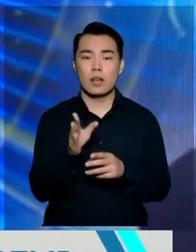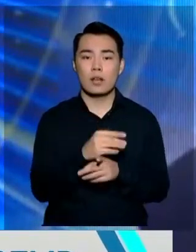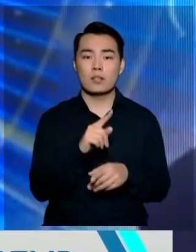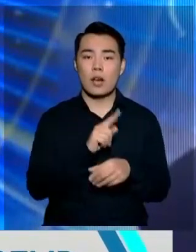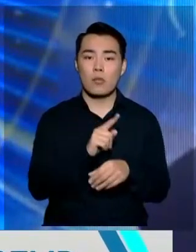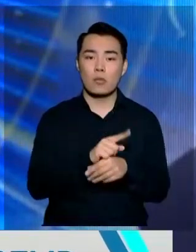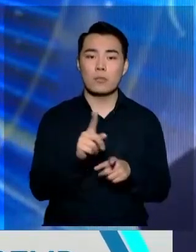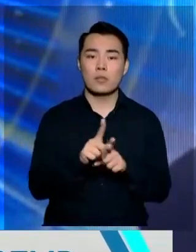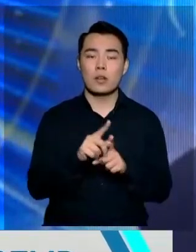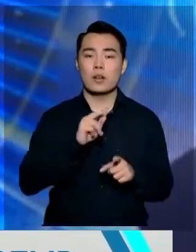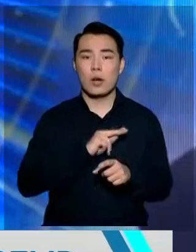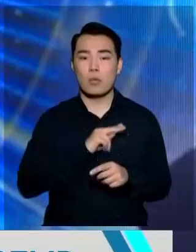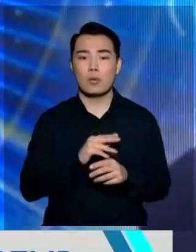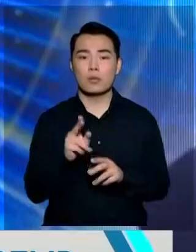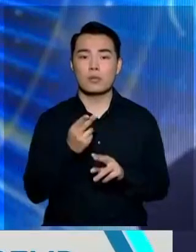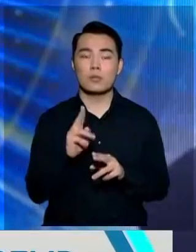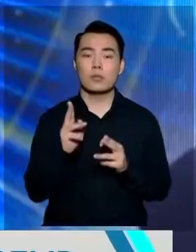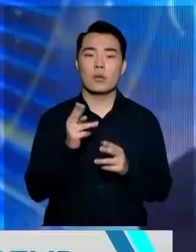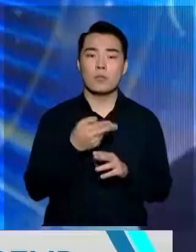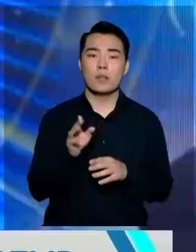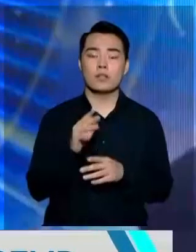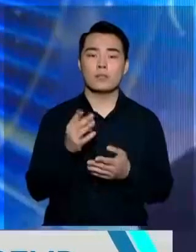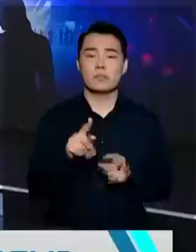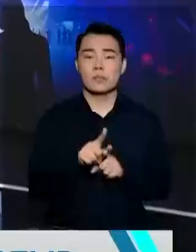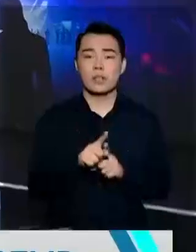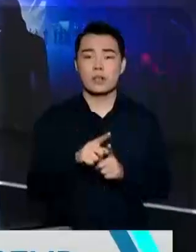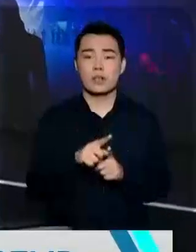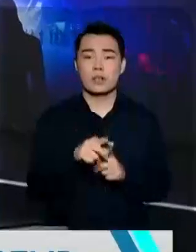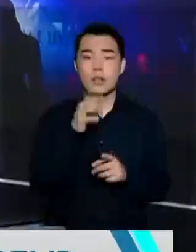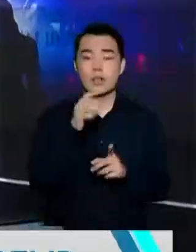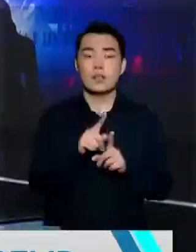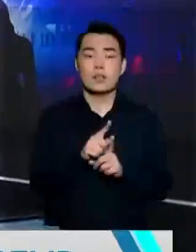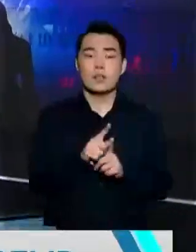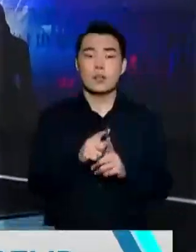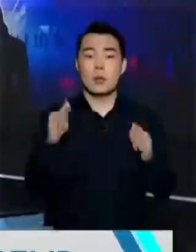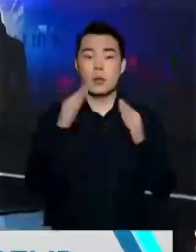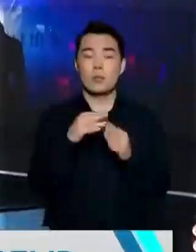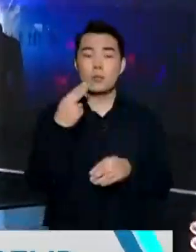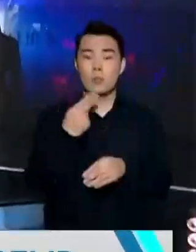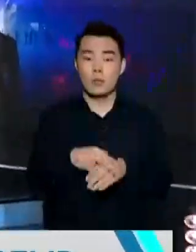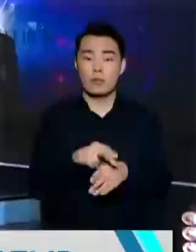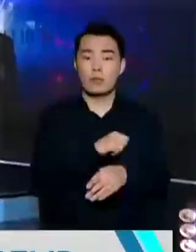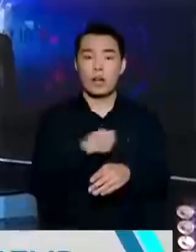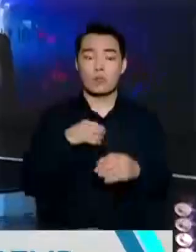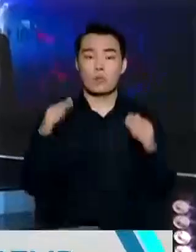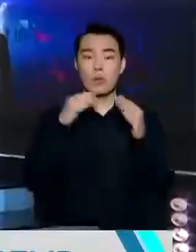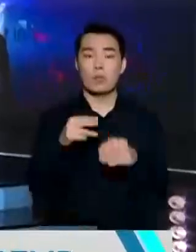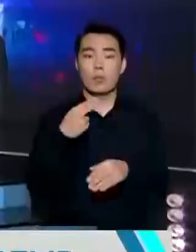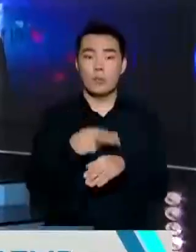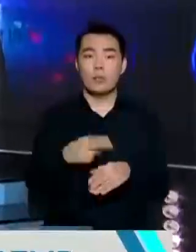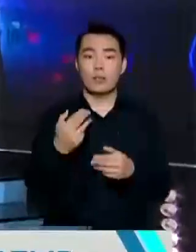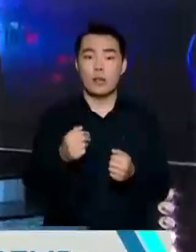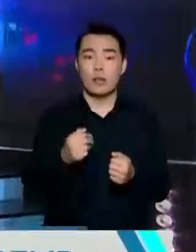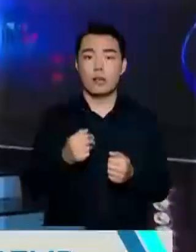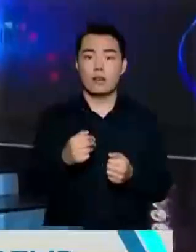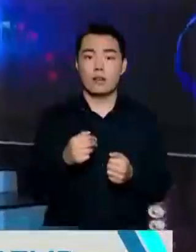монополистердің көрсететін қызметтері. Ол үшін мысалы қалай айтсам екен? Мысалы, сіз пәтер сатып алдыңыз. Сіз менен пәтер сатып алдыңыз. Енді сіз,